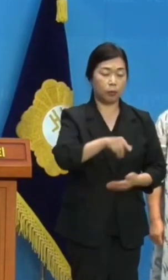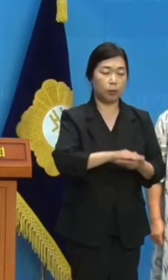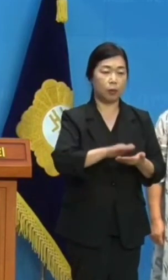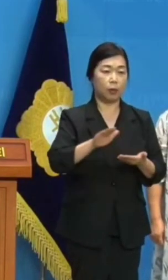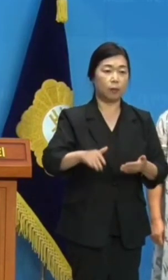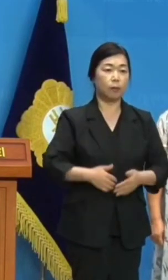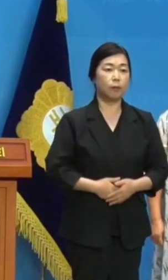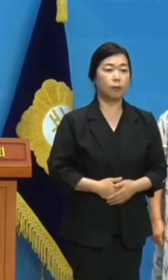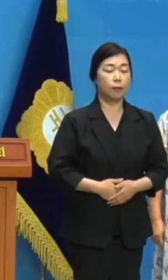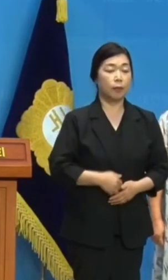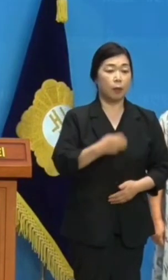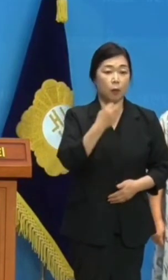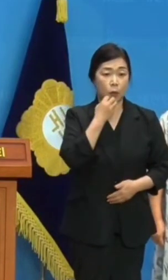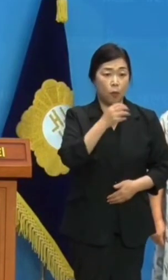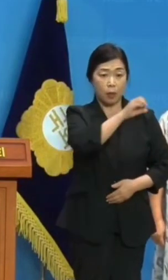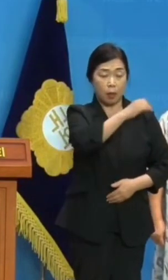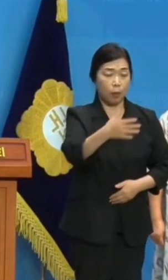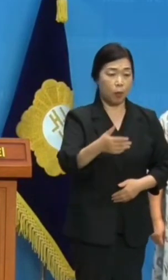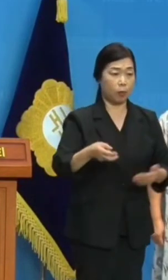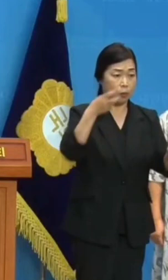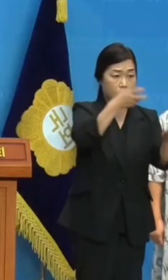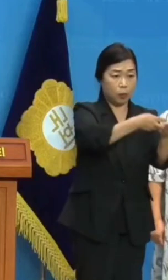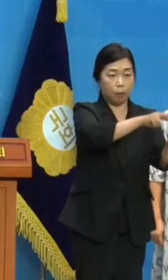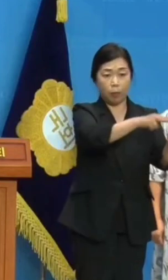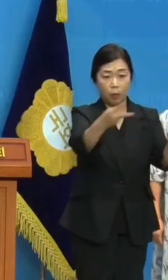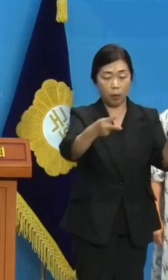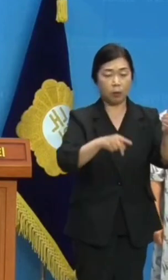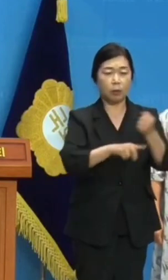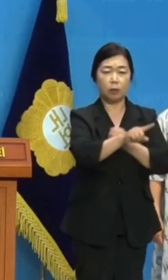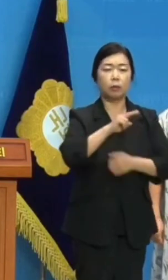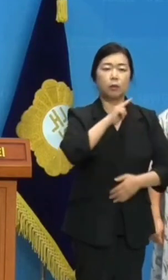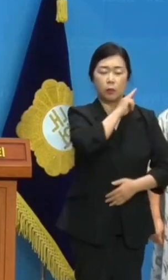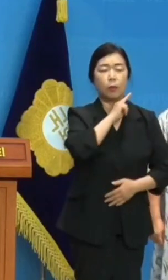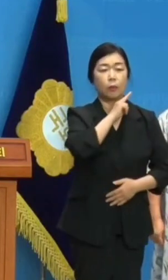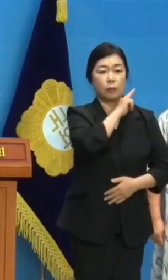흐를수록 서울 양평 고속도로 중점 변경 관련 의혹이